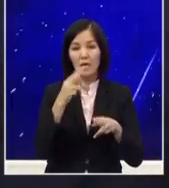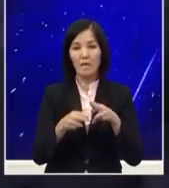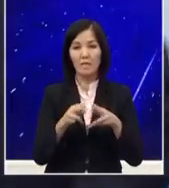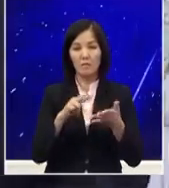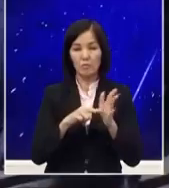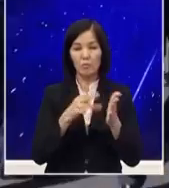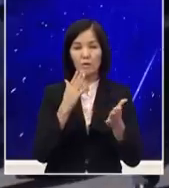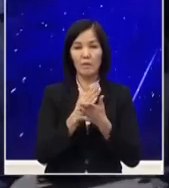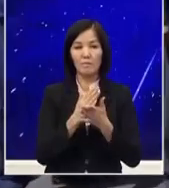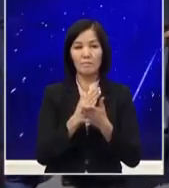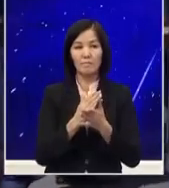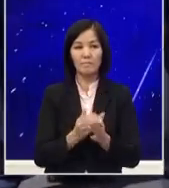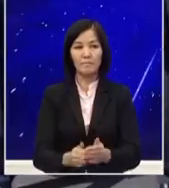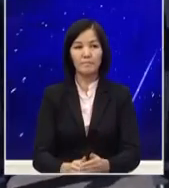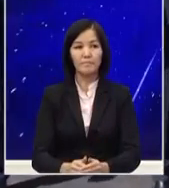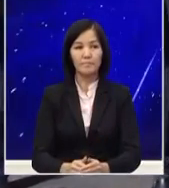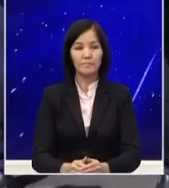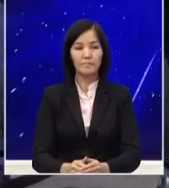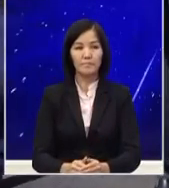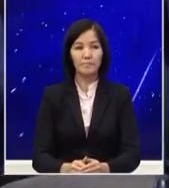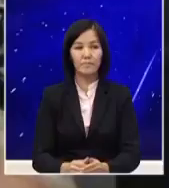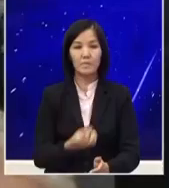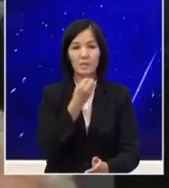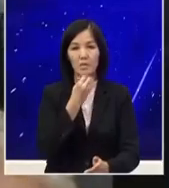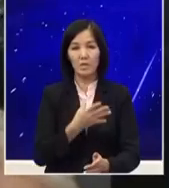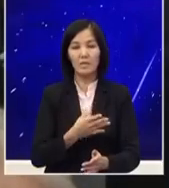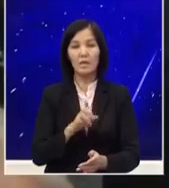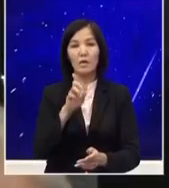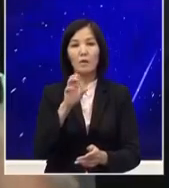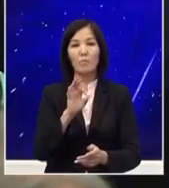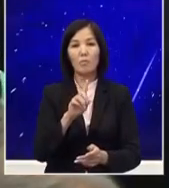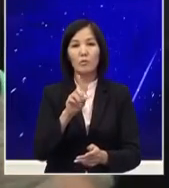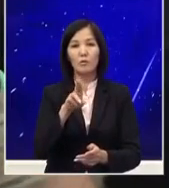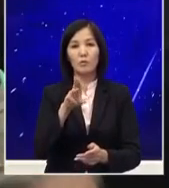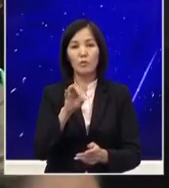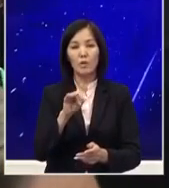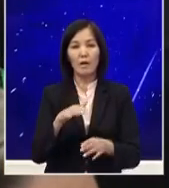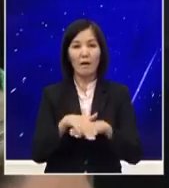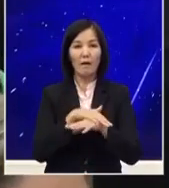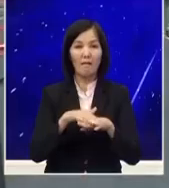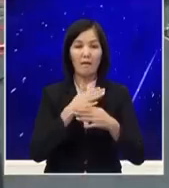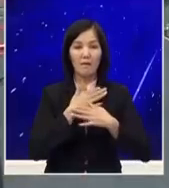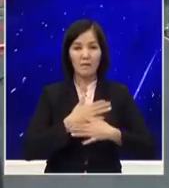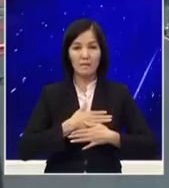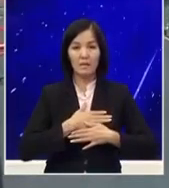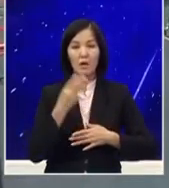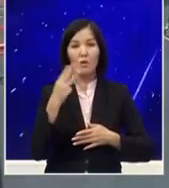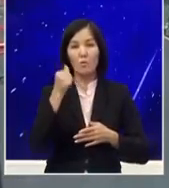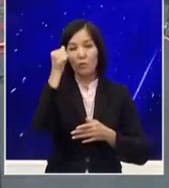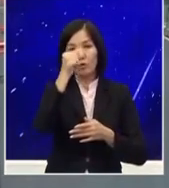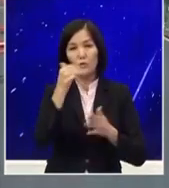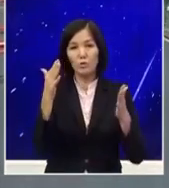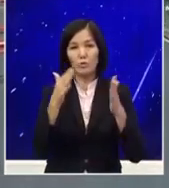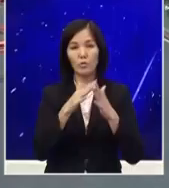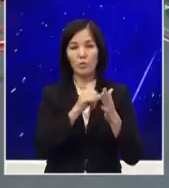деп ойлап отырмыз. Мақамынан жақсы мекен. Мұнақатта қандай жаным? Бұл Тұрғайдағы баяндыске жұрт риза. Олай болмай ше, 30 жылға таяу